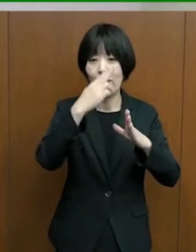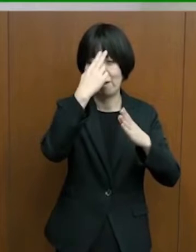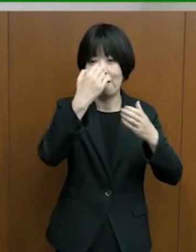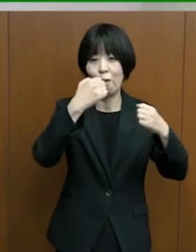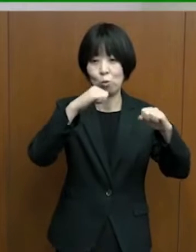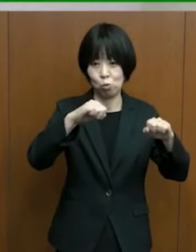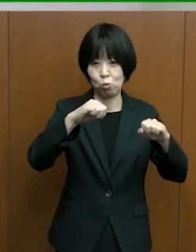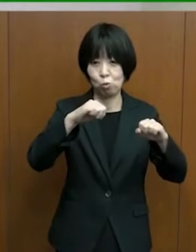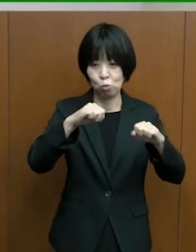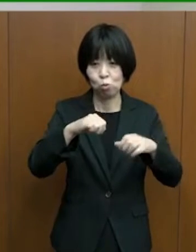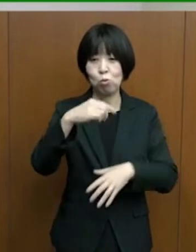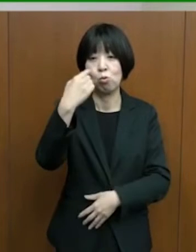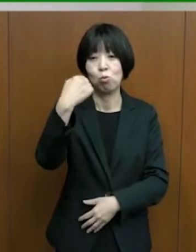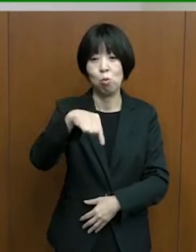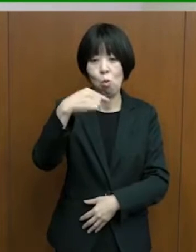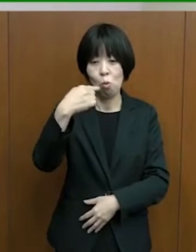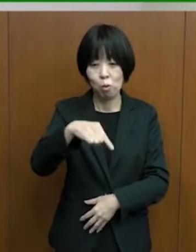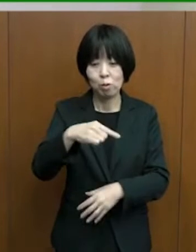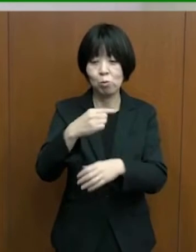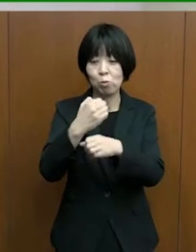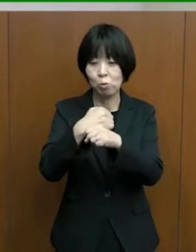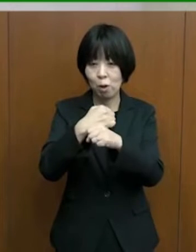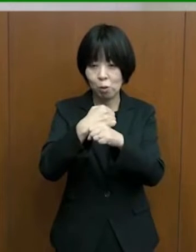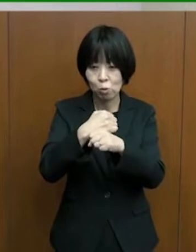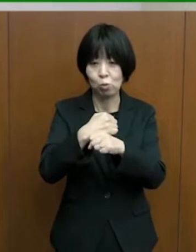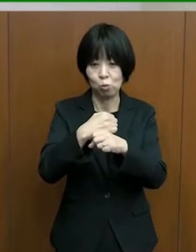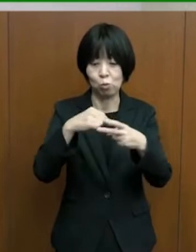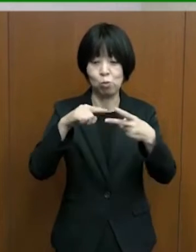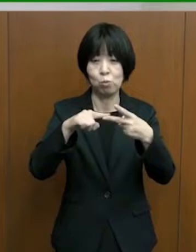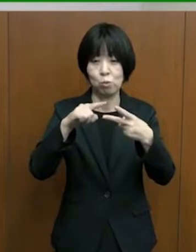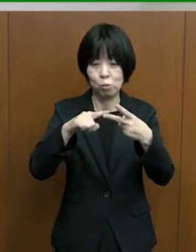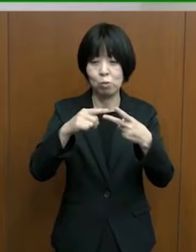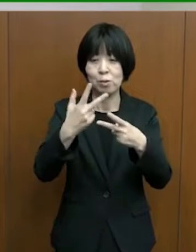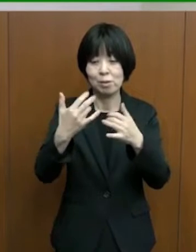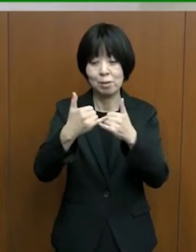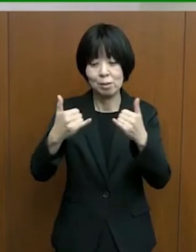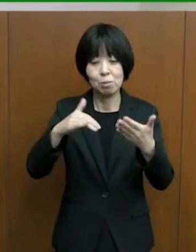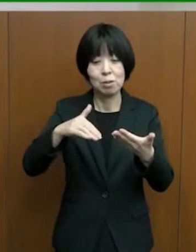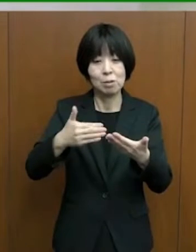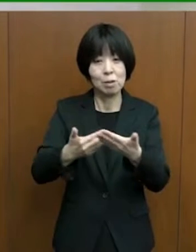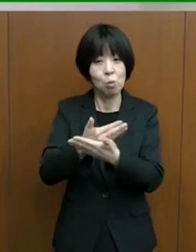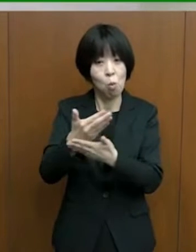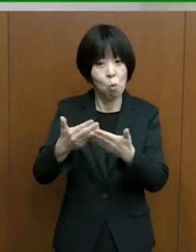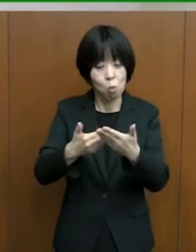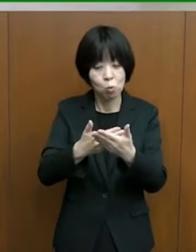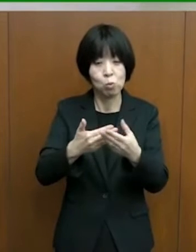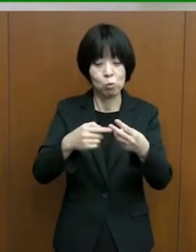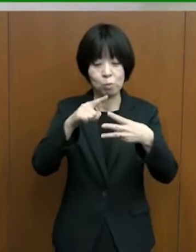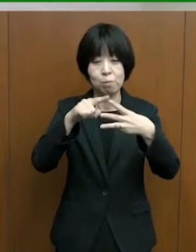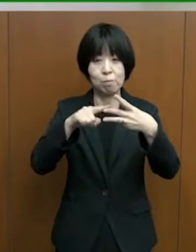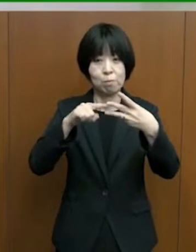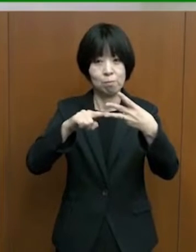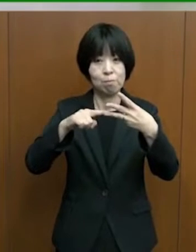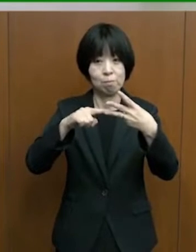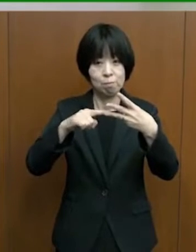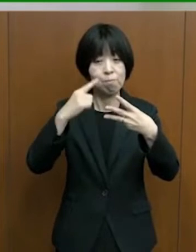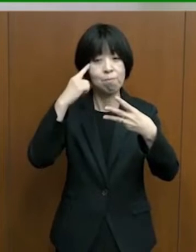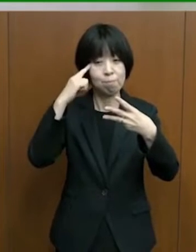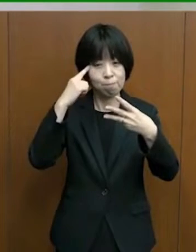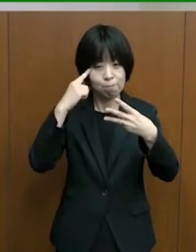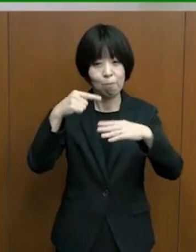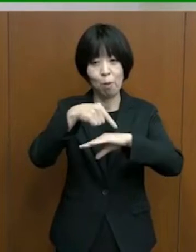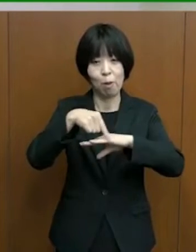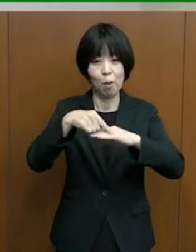能、教育先進研究機能、市民交流機能の3つの機能を基本